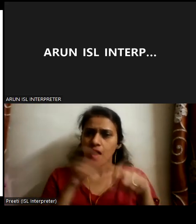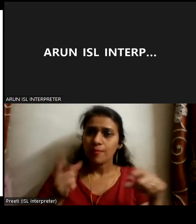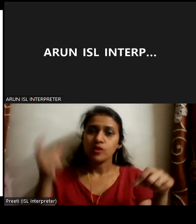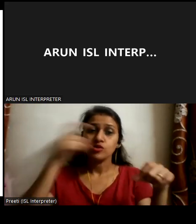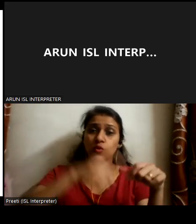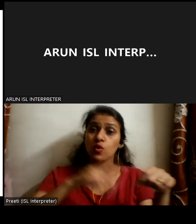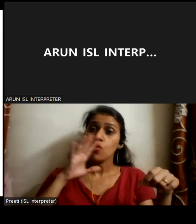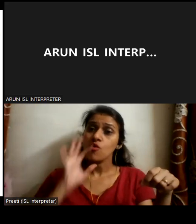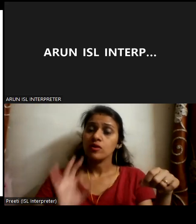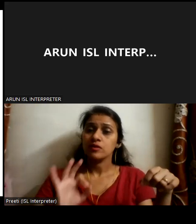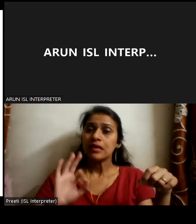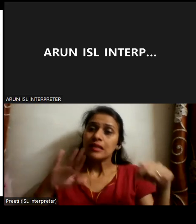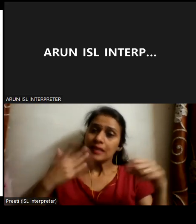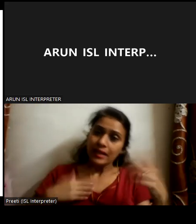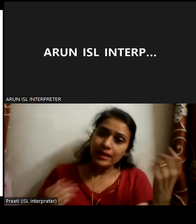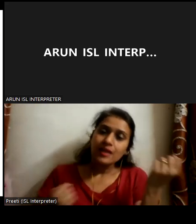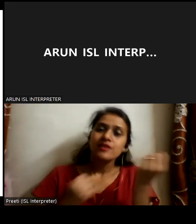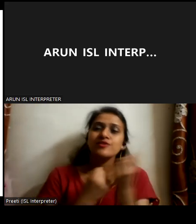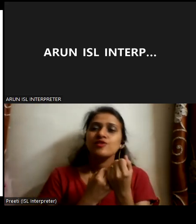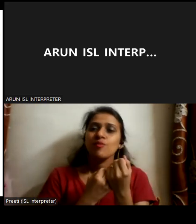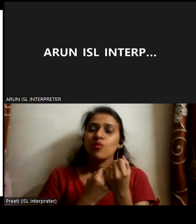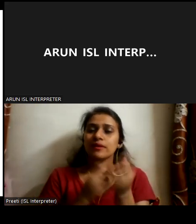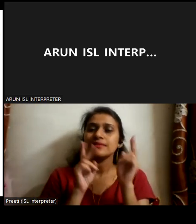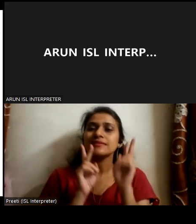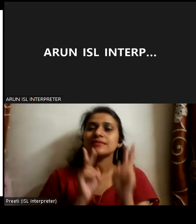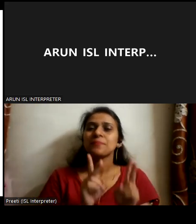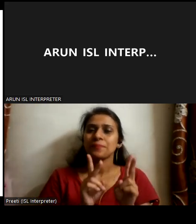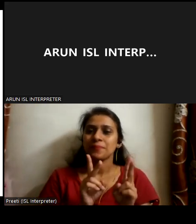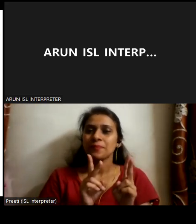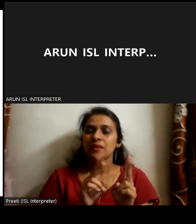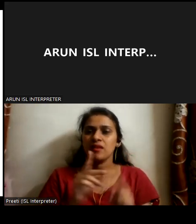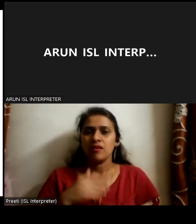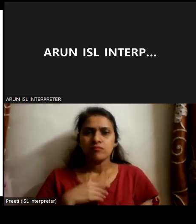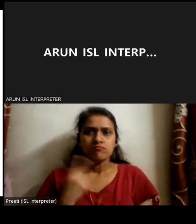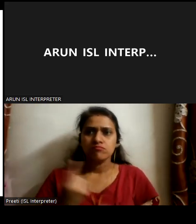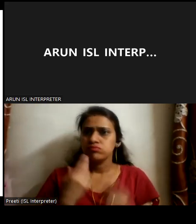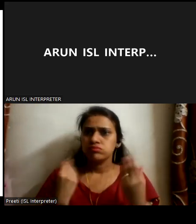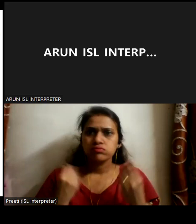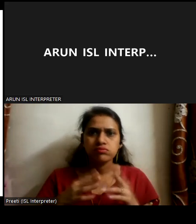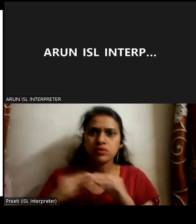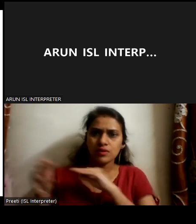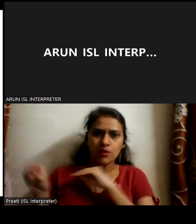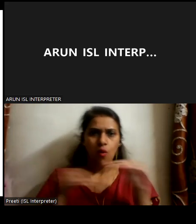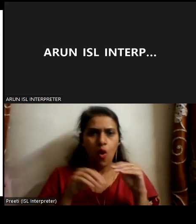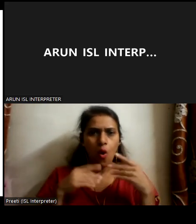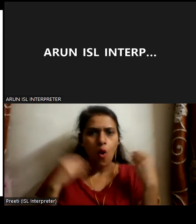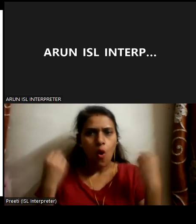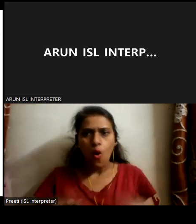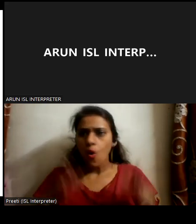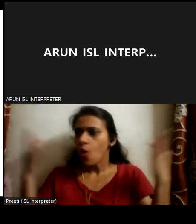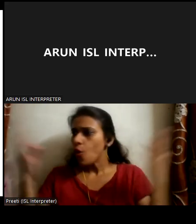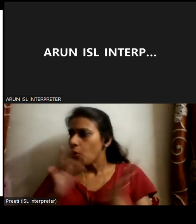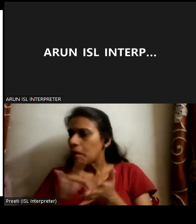supporting services so that they don't feel aloof while migrating to a new place and